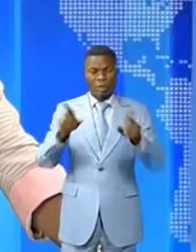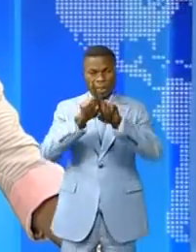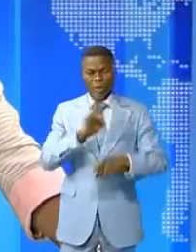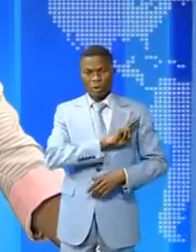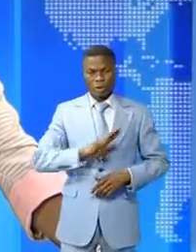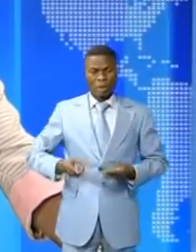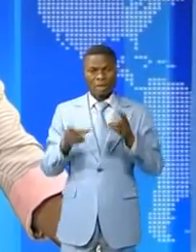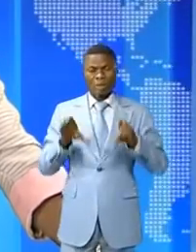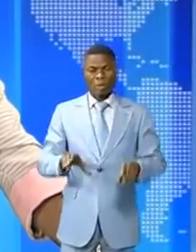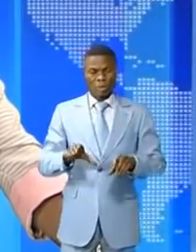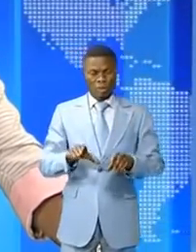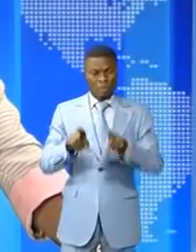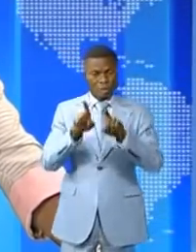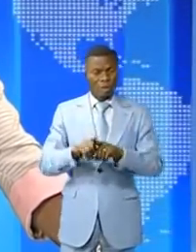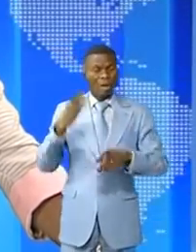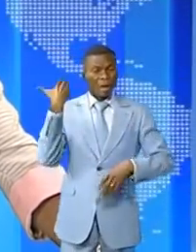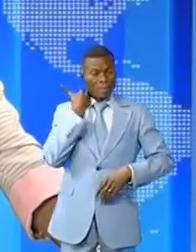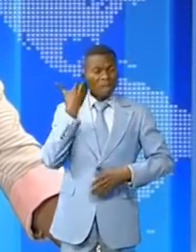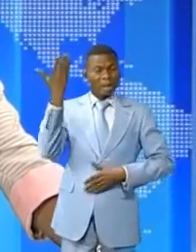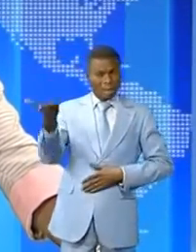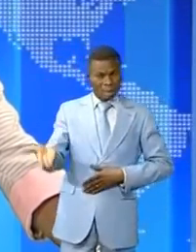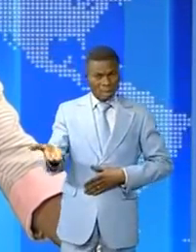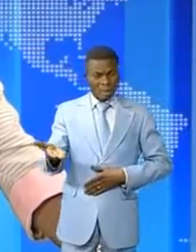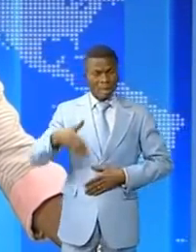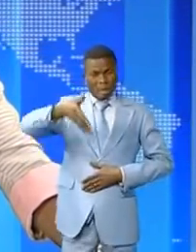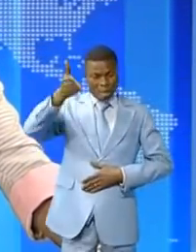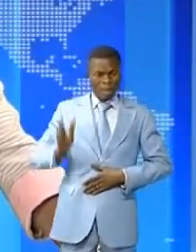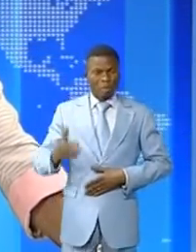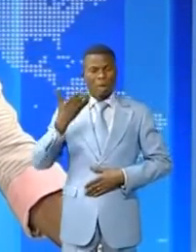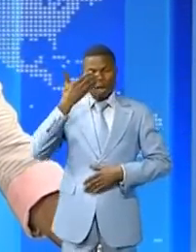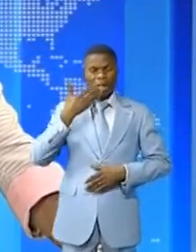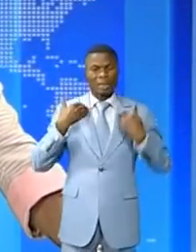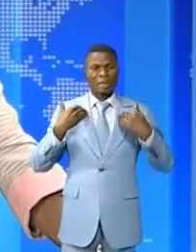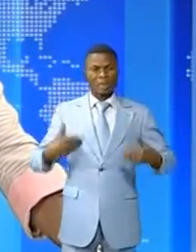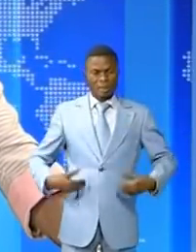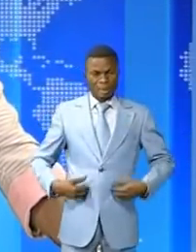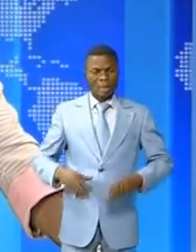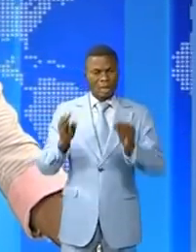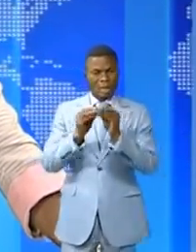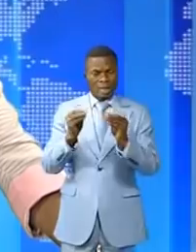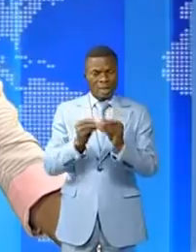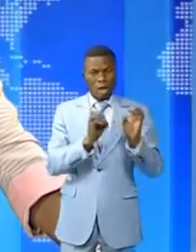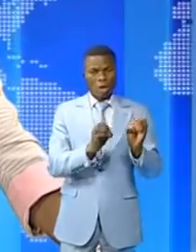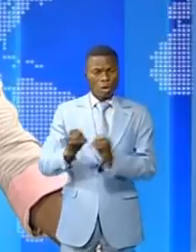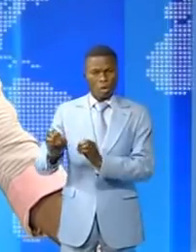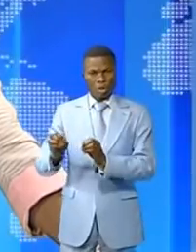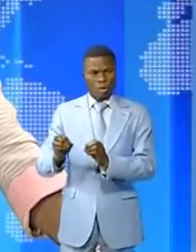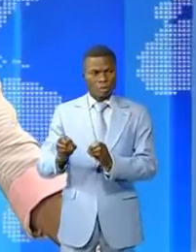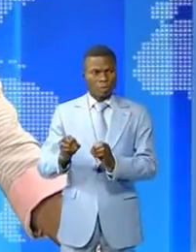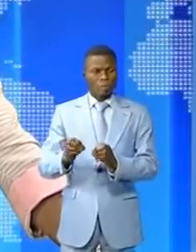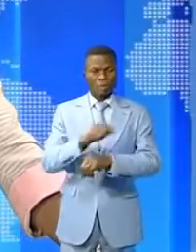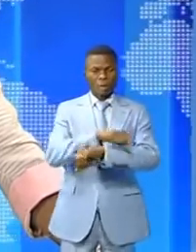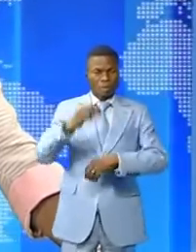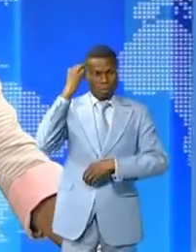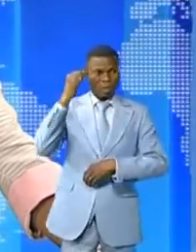en particulier n'est pas en reste. Pour ce faire, les experts sanitaires se sont réunis dans un symposium organisé par le